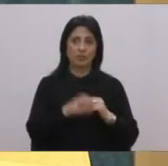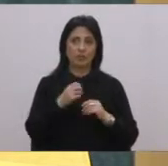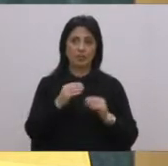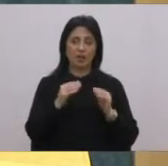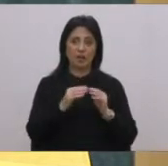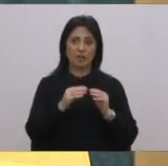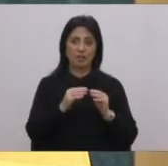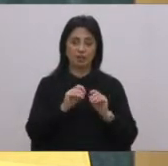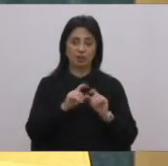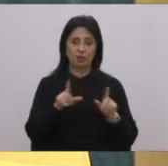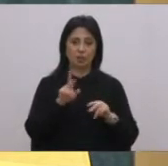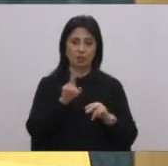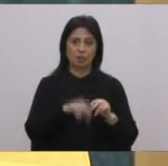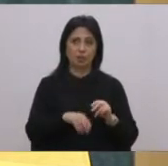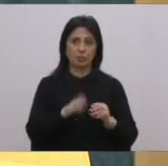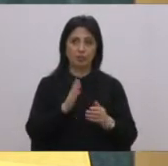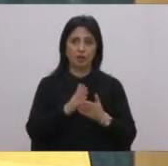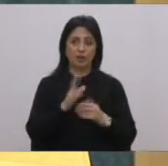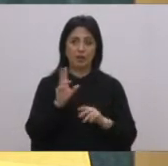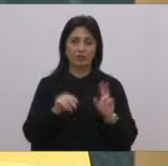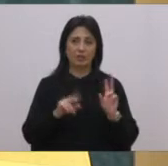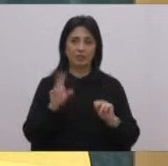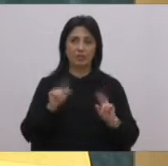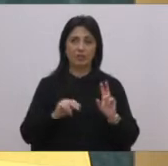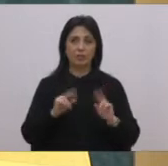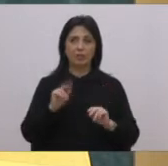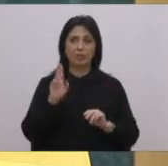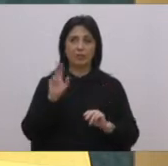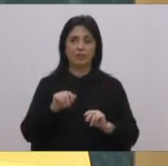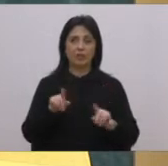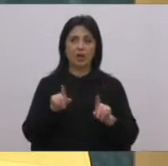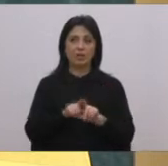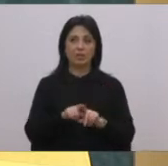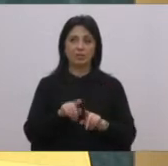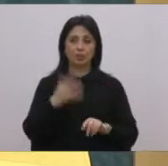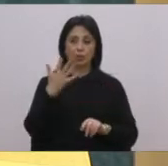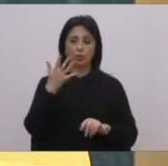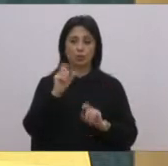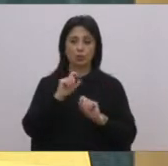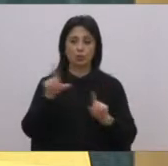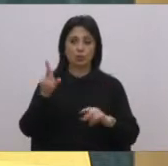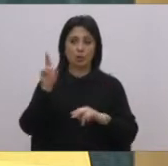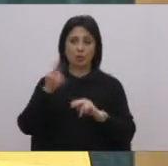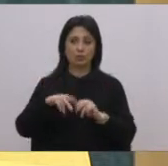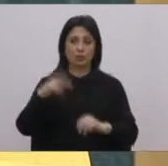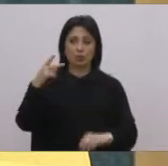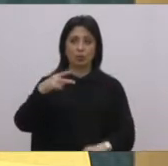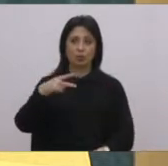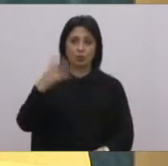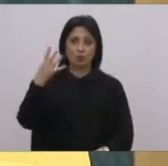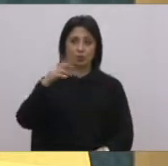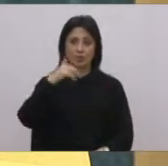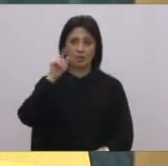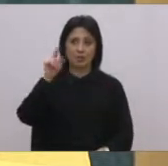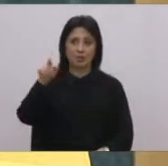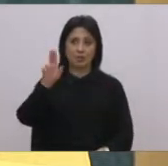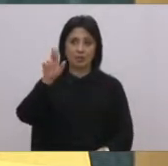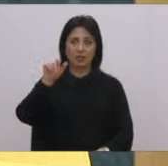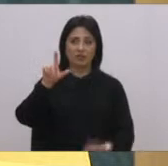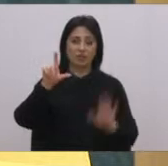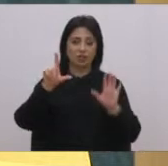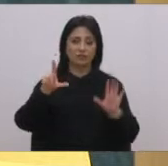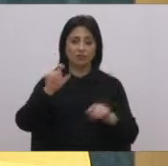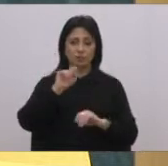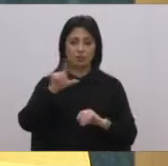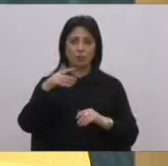10 სკოლის დასრულება არის გათვალისწინებული და ასევე 5 სკოლა დასრულდება 2024 წელს და 7